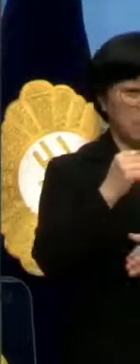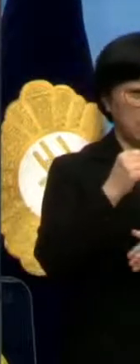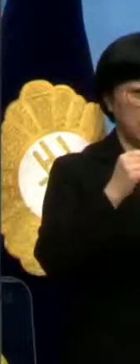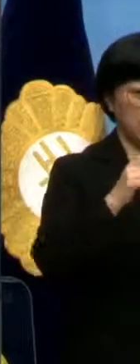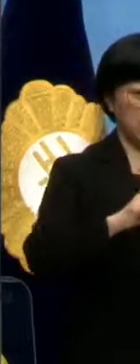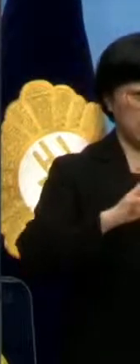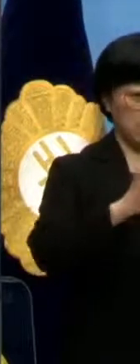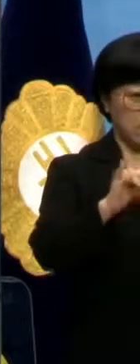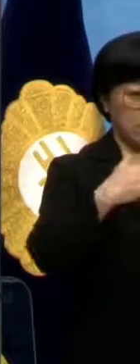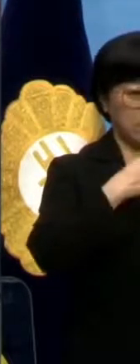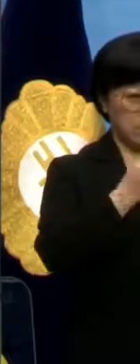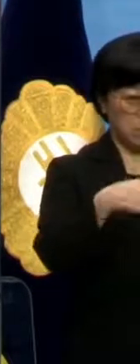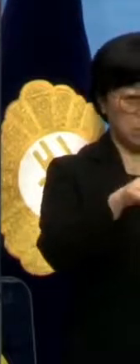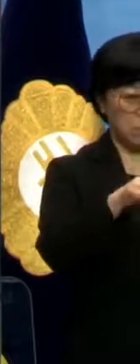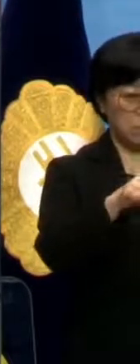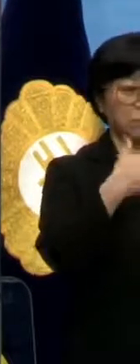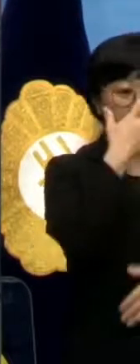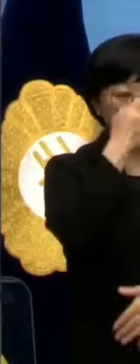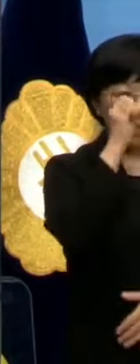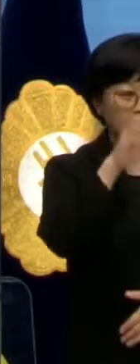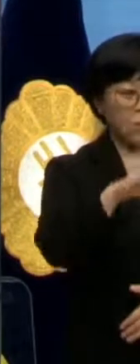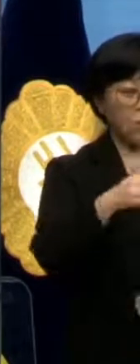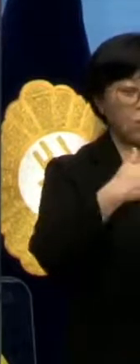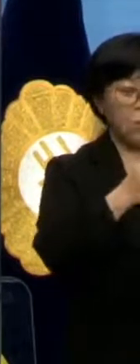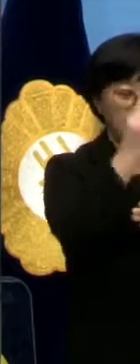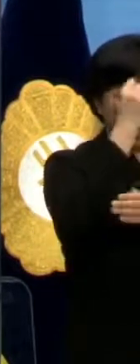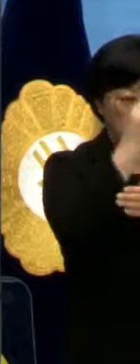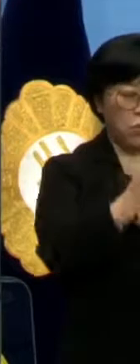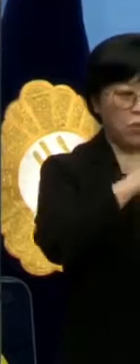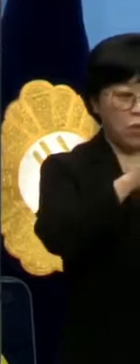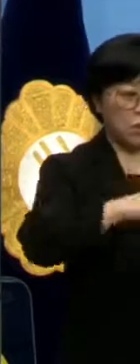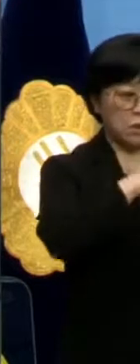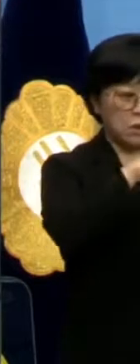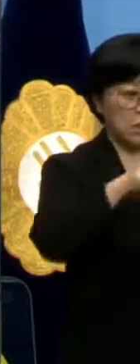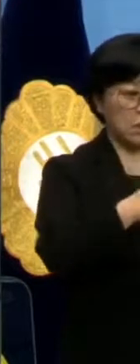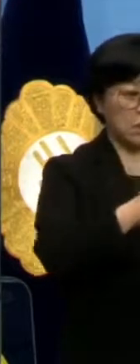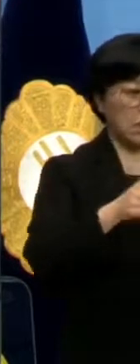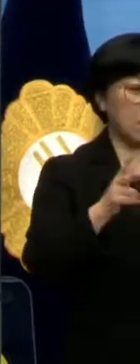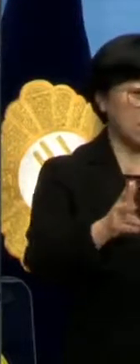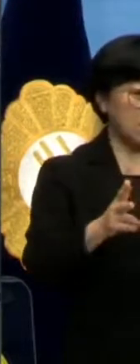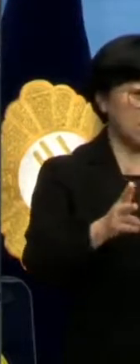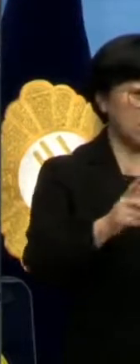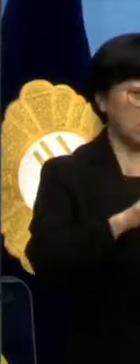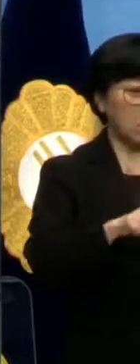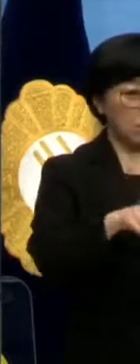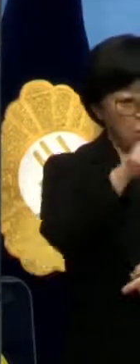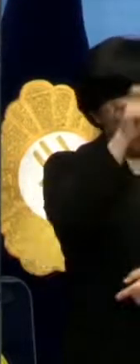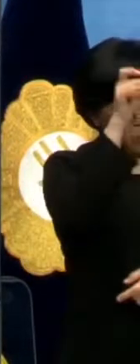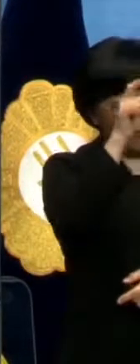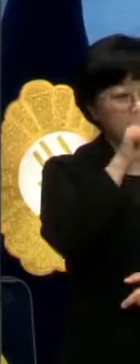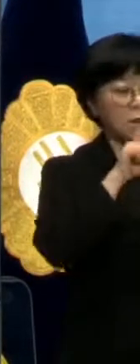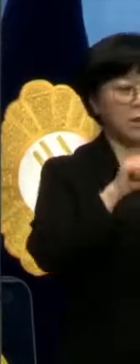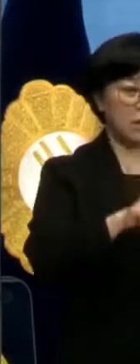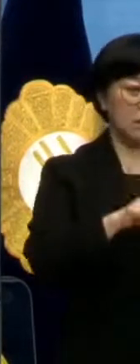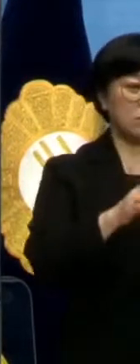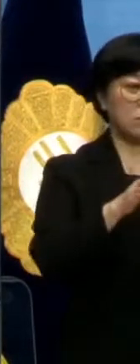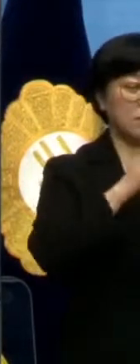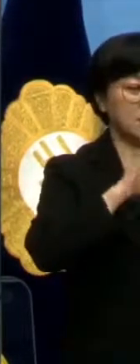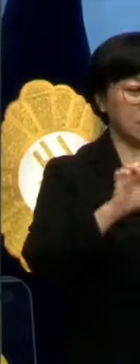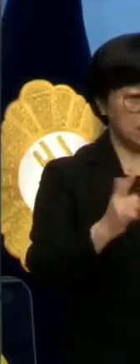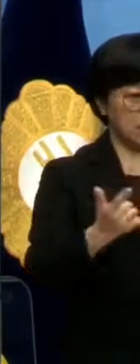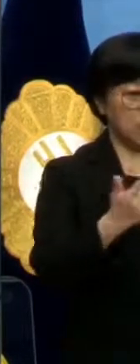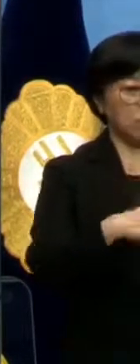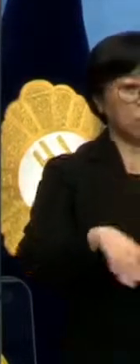국민들의 안전을 무시하고 노 원전에 대한 가동을 3개 하라고 꾹 였다는 것은 사실이 아니며